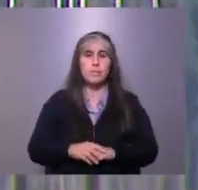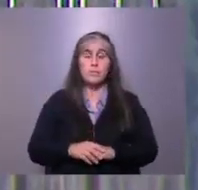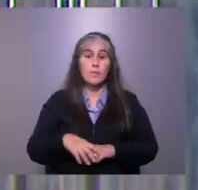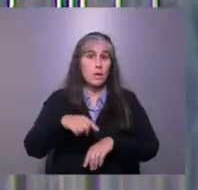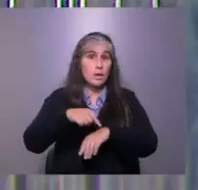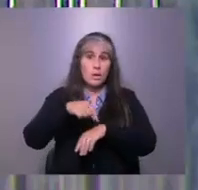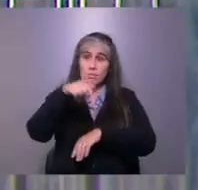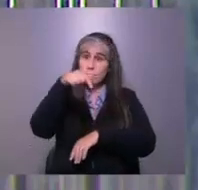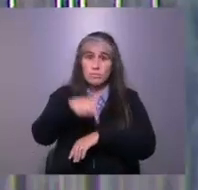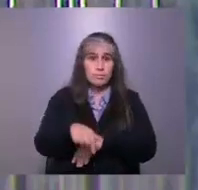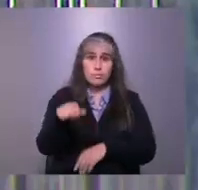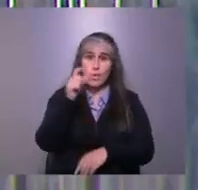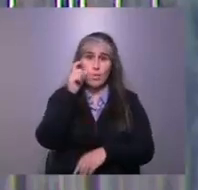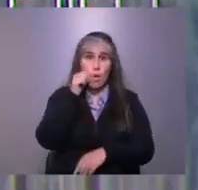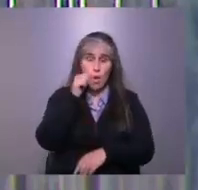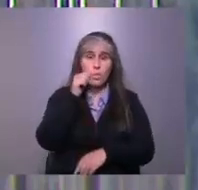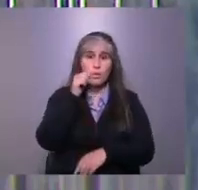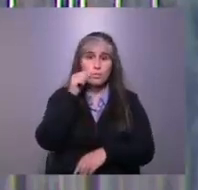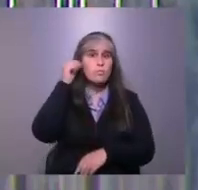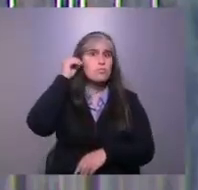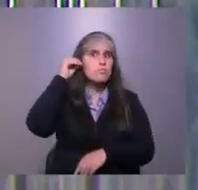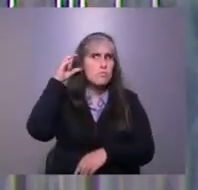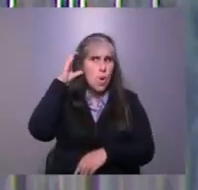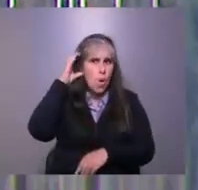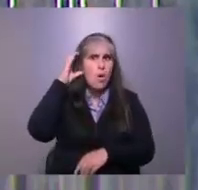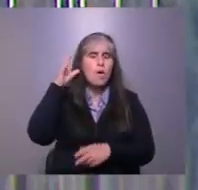Zaraz otworzyły się jego uszy.